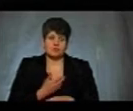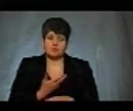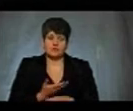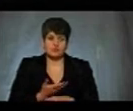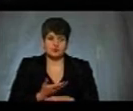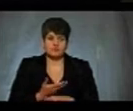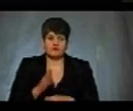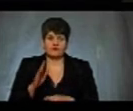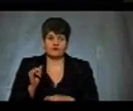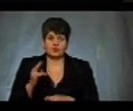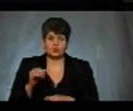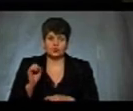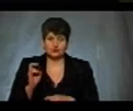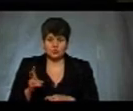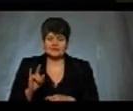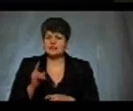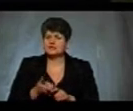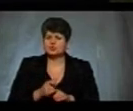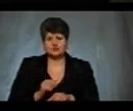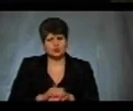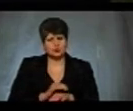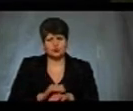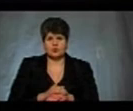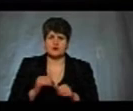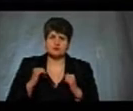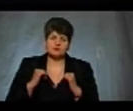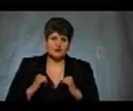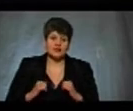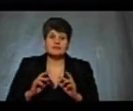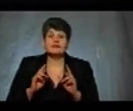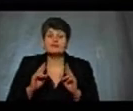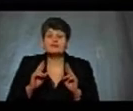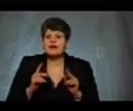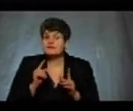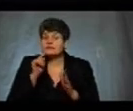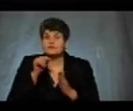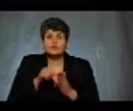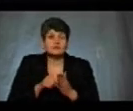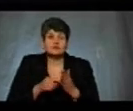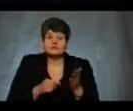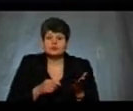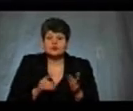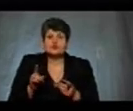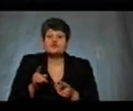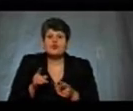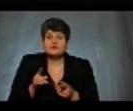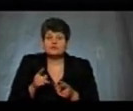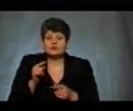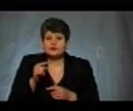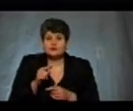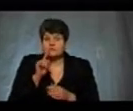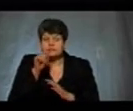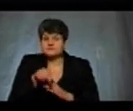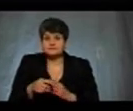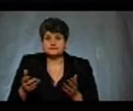доброволець від ДУК. Дитина дуже добра. Дитина дуже спокійна. Як дитина туди попала, чого він там